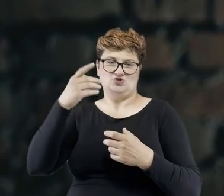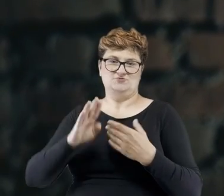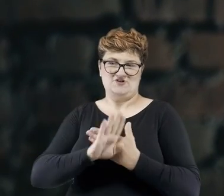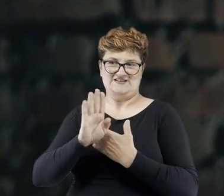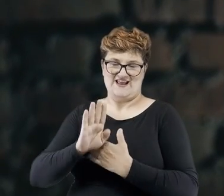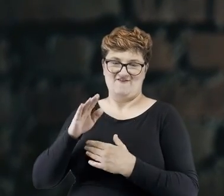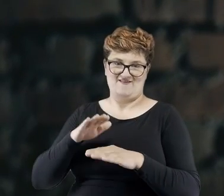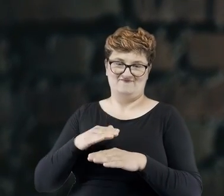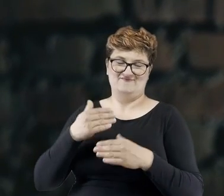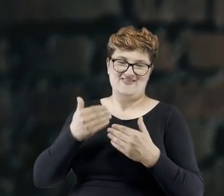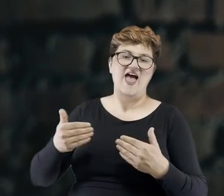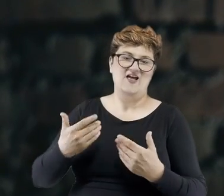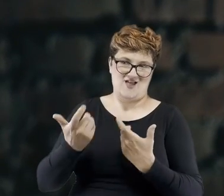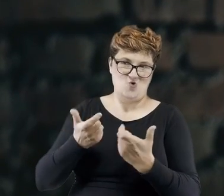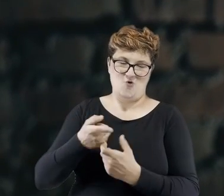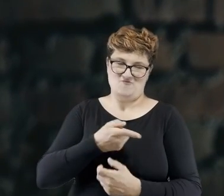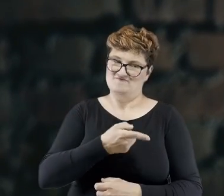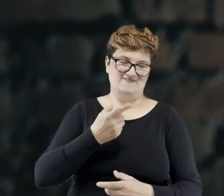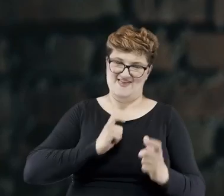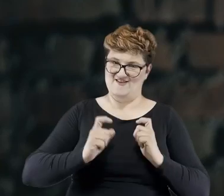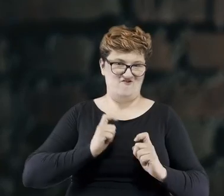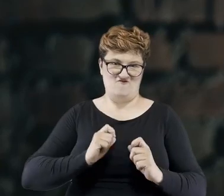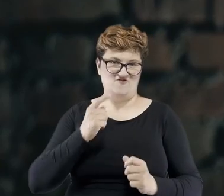teatrze, ponieważ ona uważała,